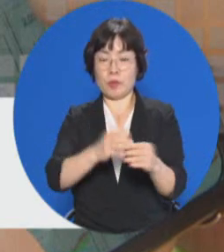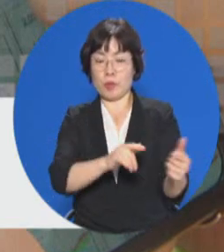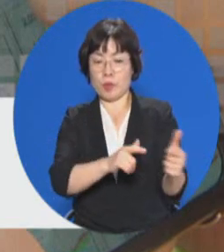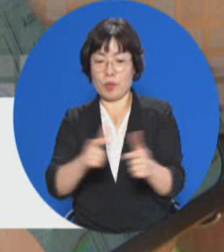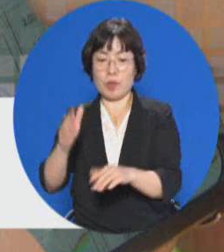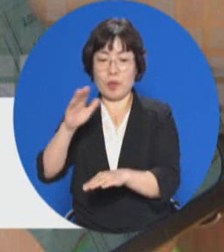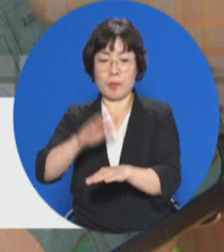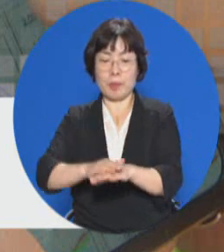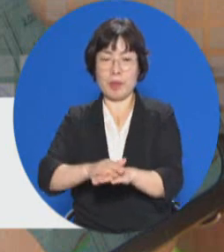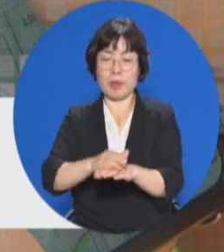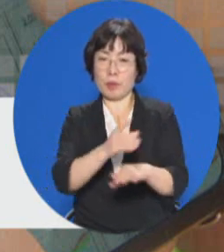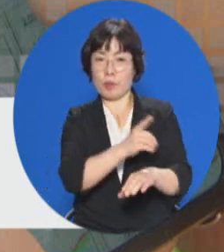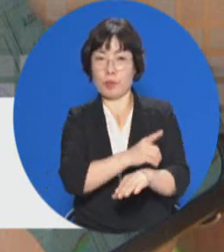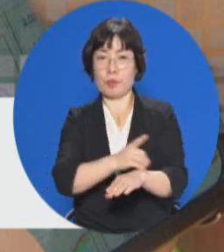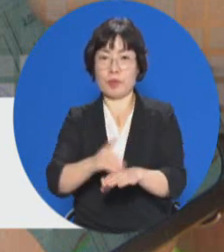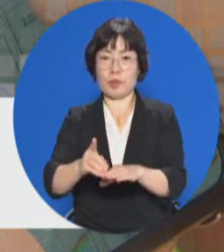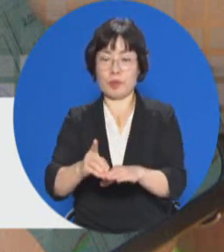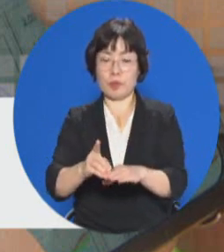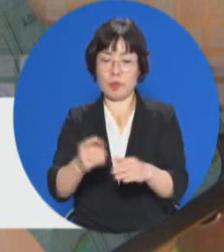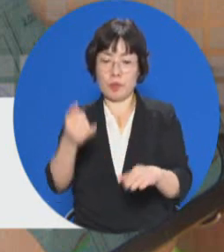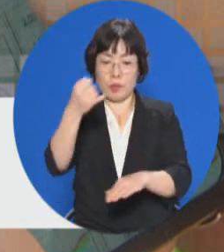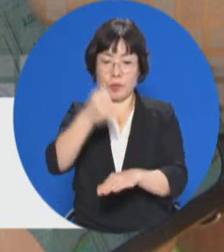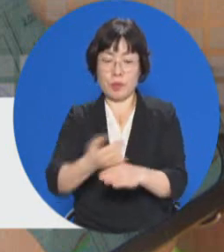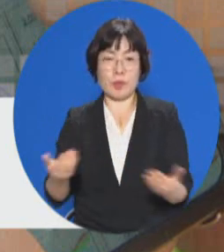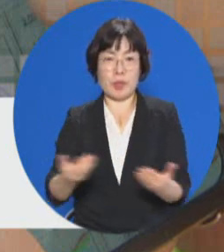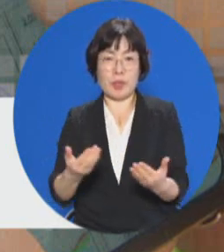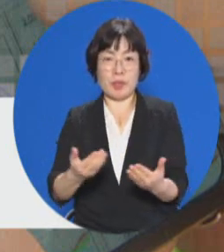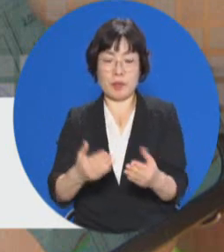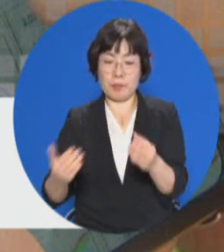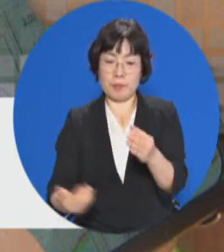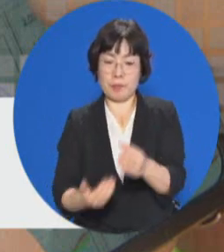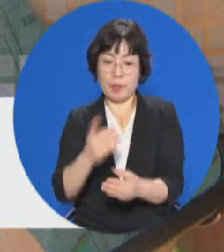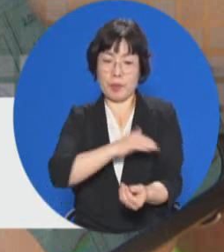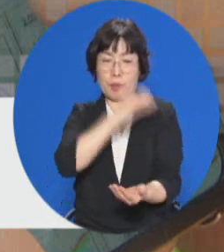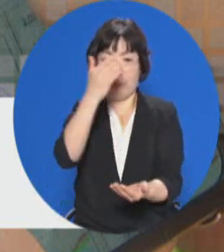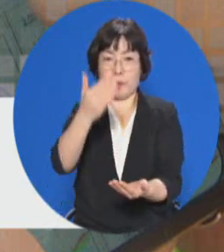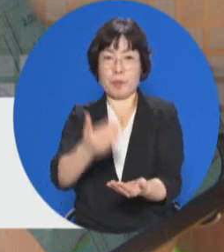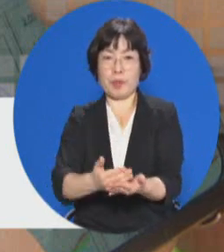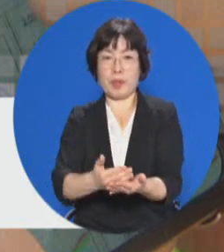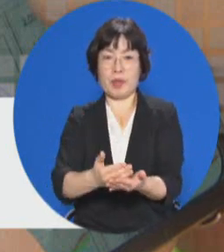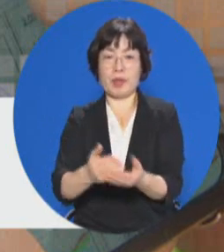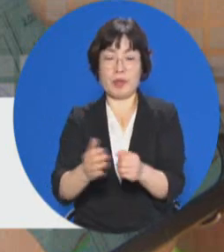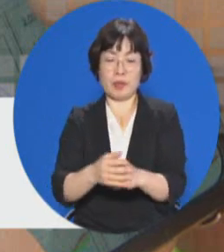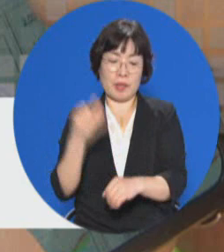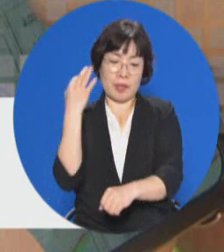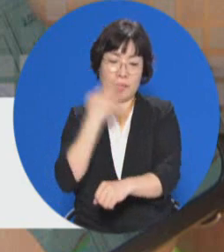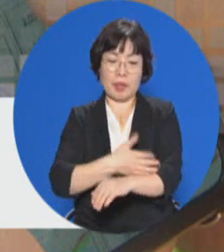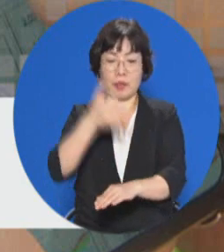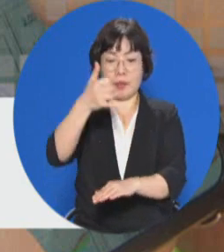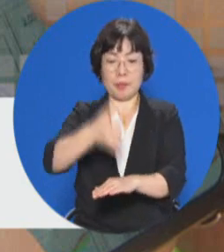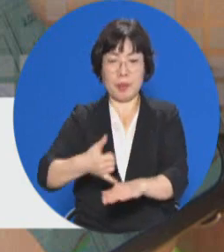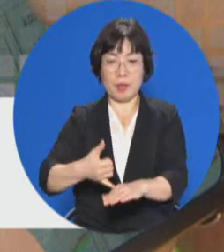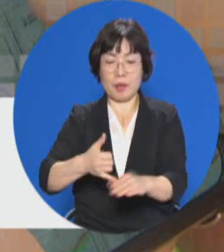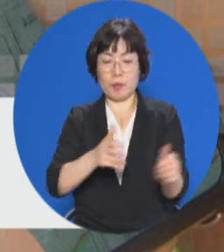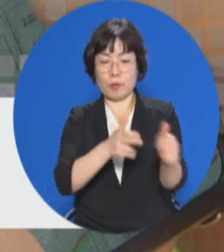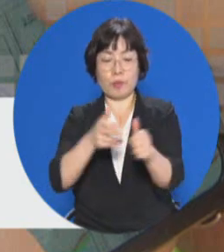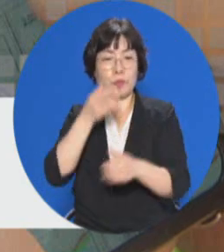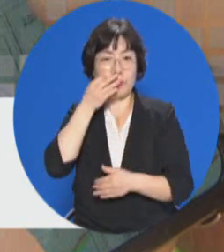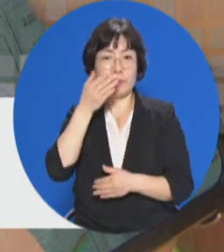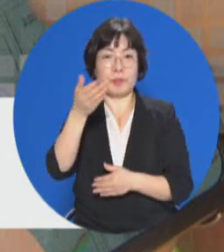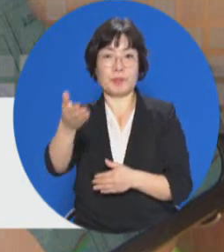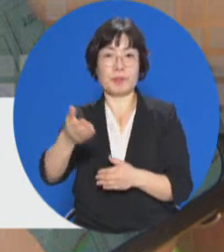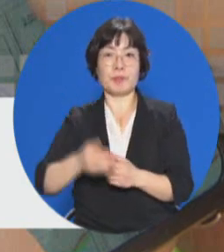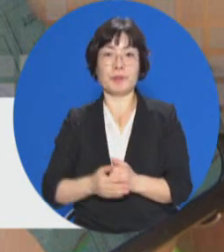농업 데이터를 이용해서 최소한의 노동력으로 최대의 생산량을 이끌어내고 있는 스마트팜을 김양훈 기자가